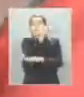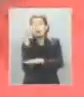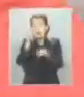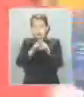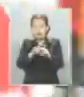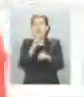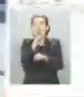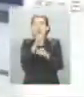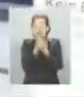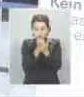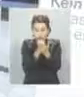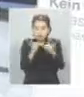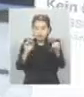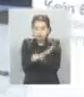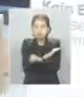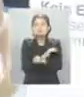ค่ะ